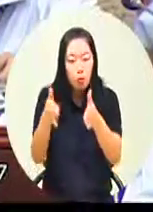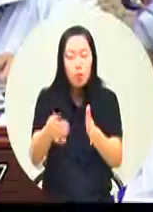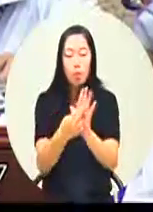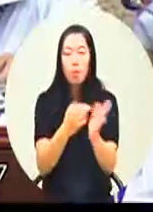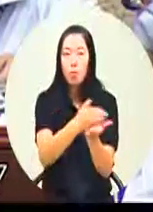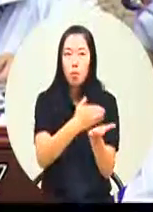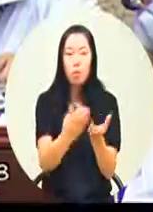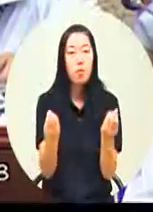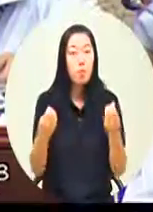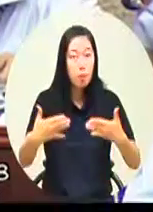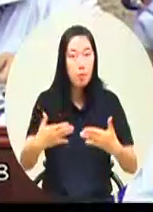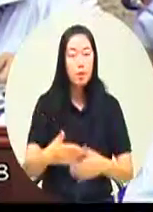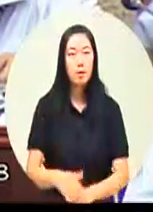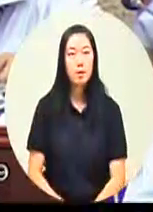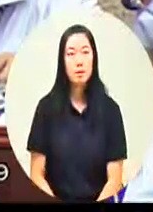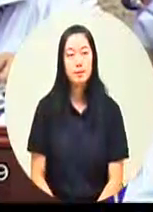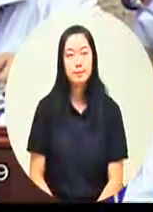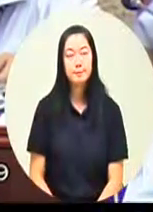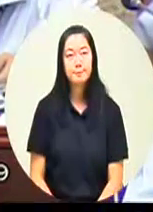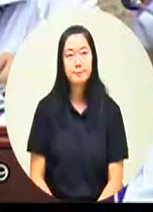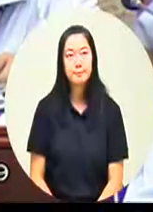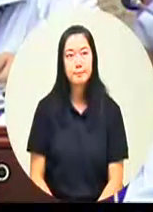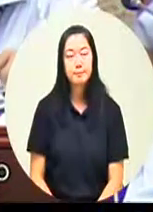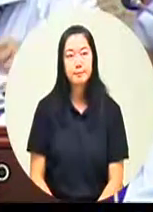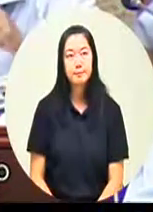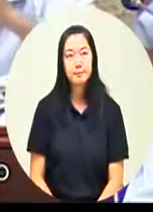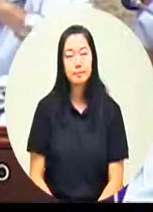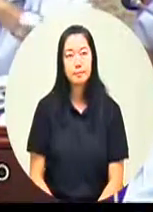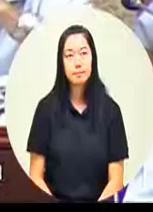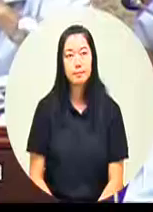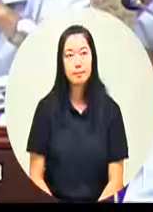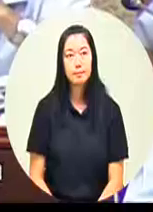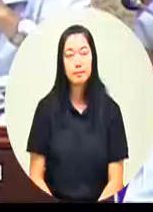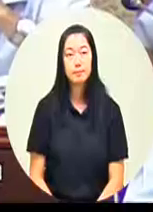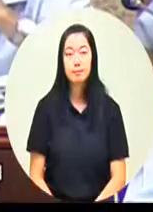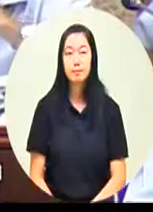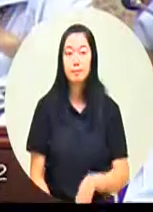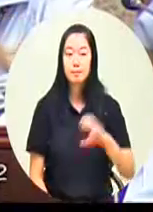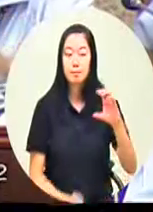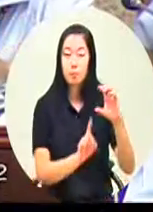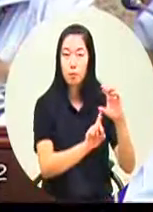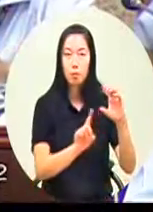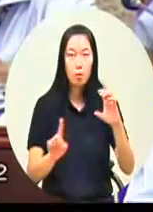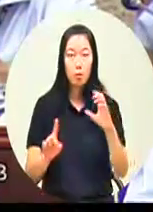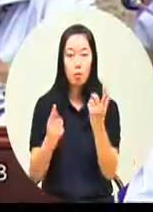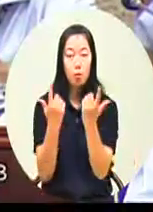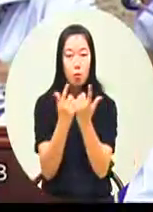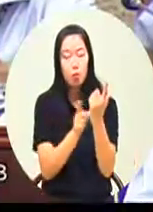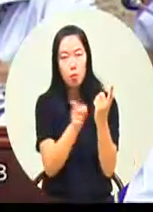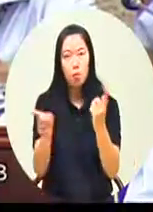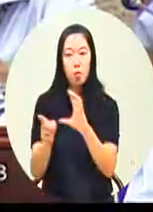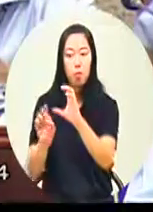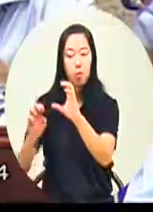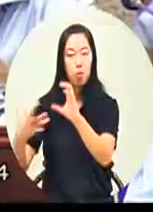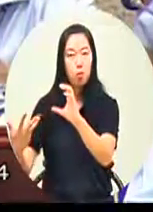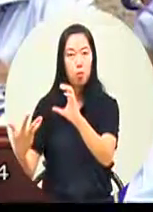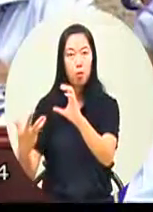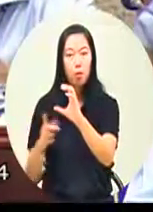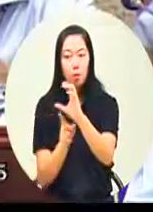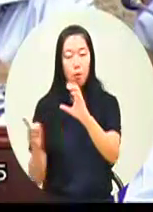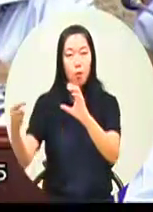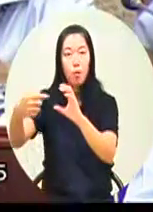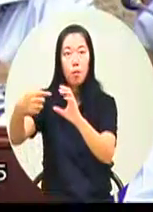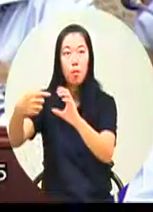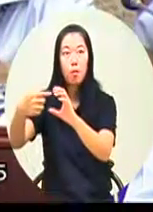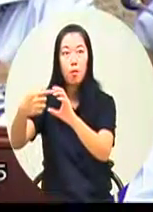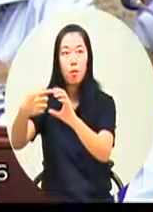题。另外这一部分就是我们从那个西万这一边然后往北C37然后一直往北